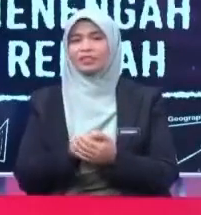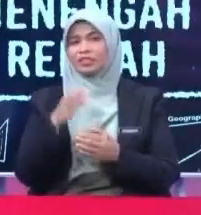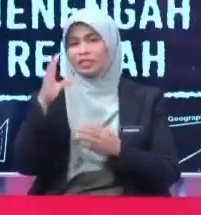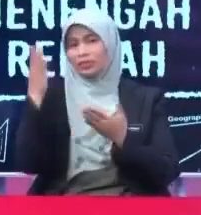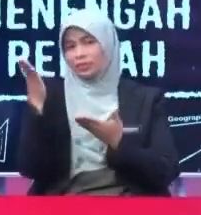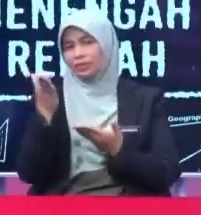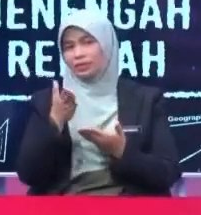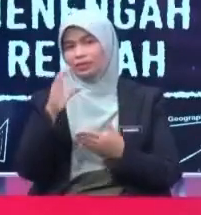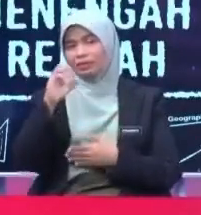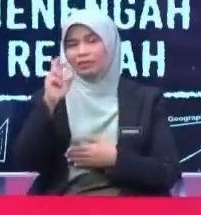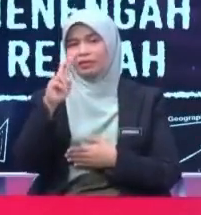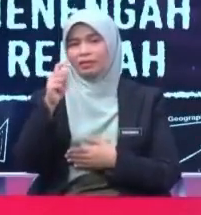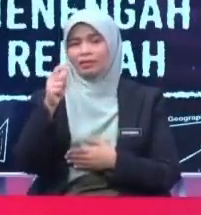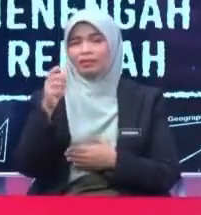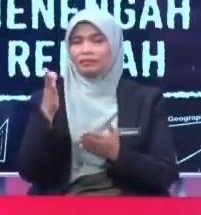semula.